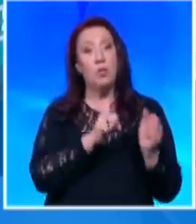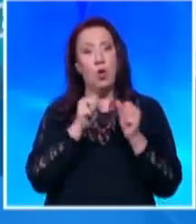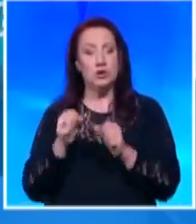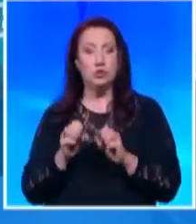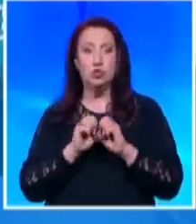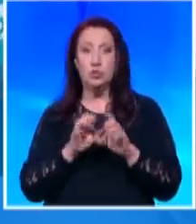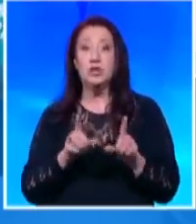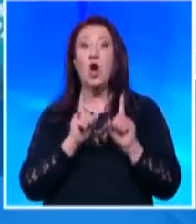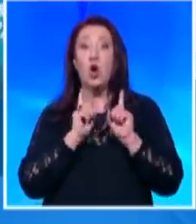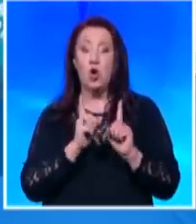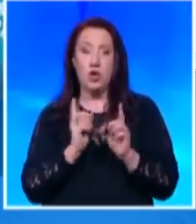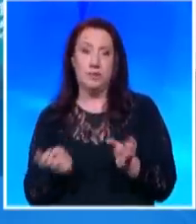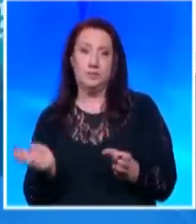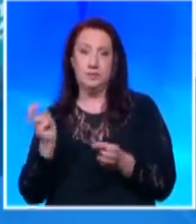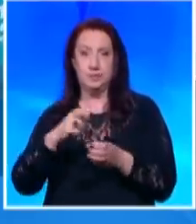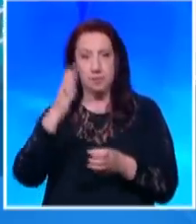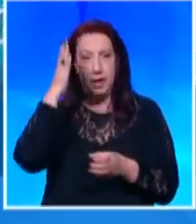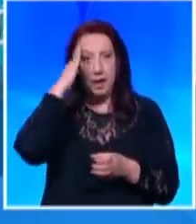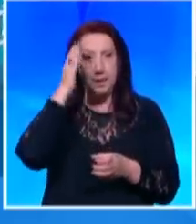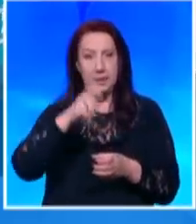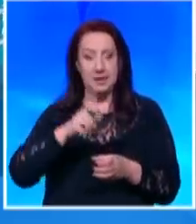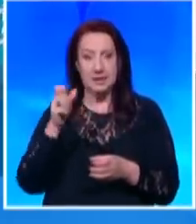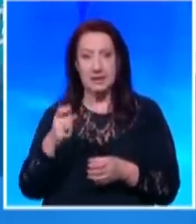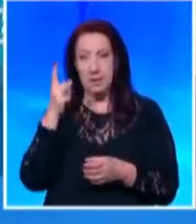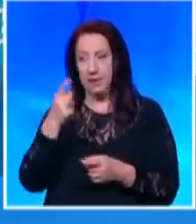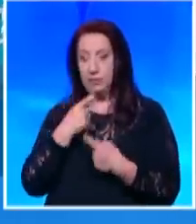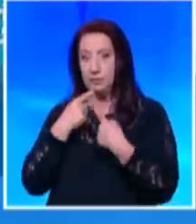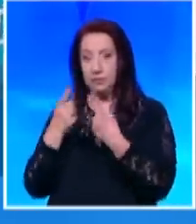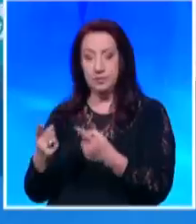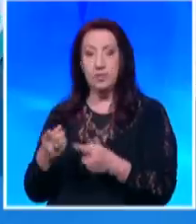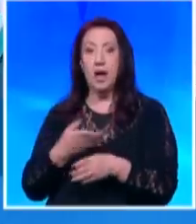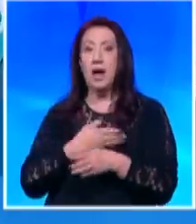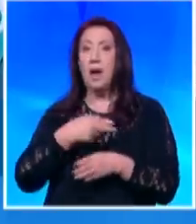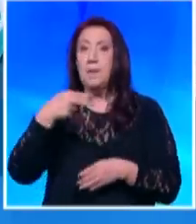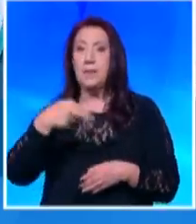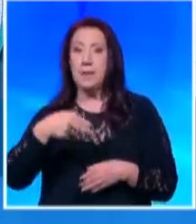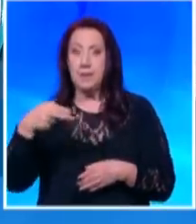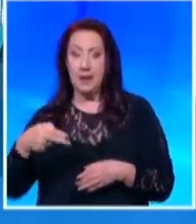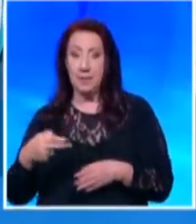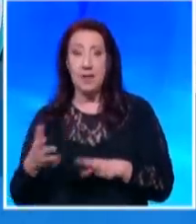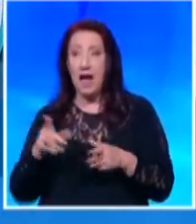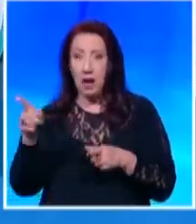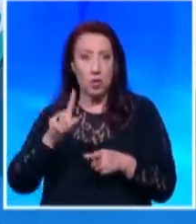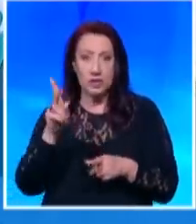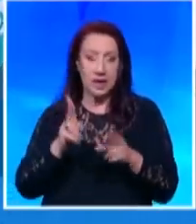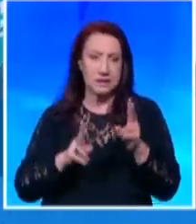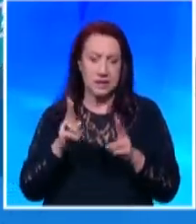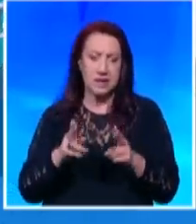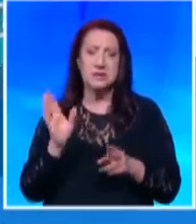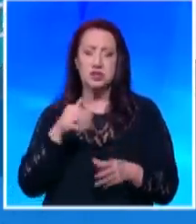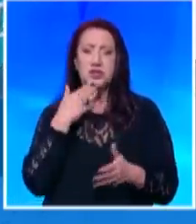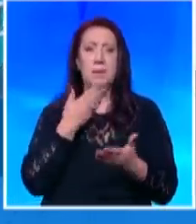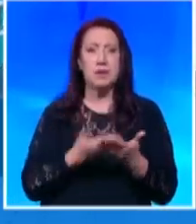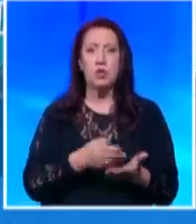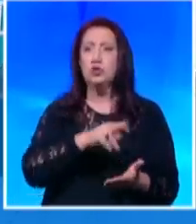партии. Първата им оферта ще е към Продължаваме промяната и Демократична България, а ако не се получи, и към всички